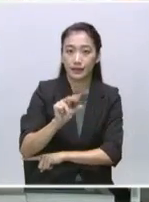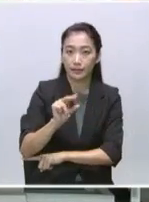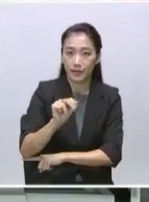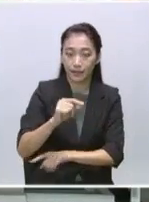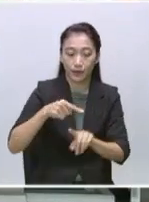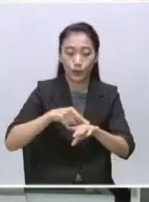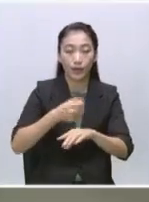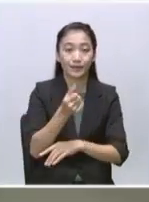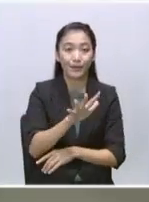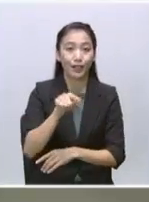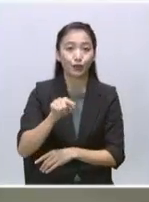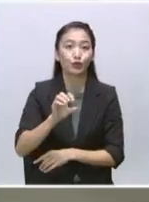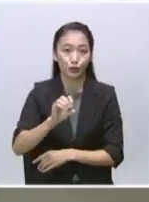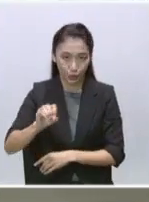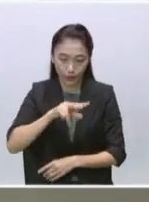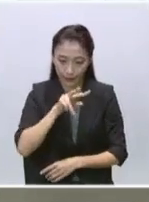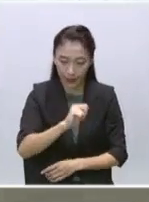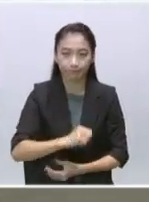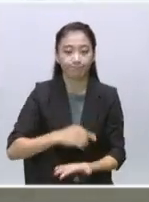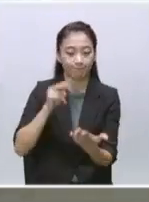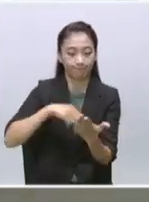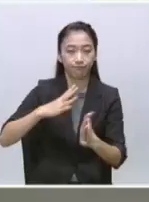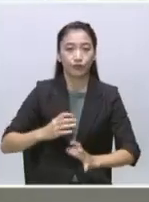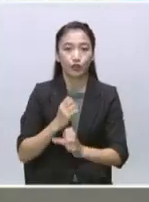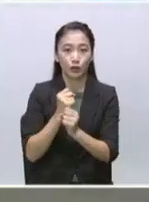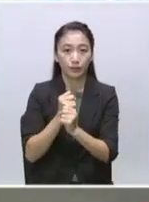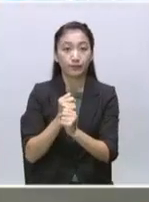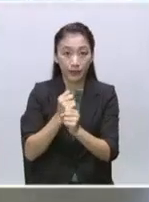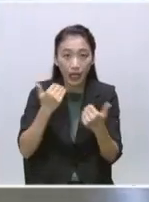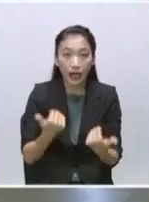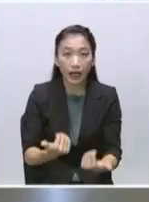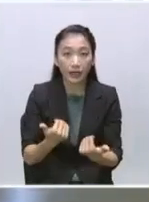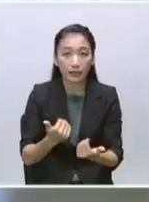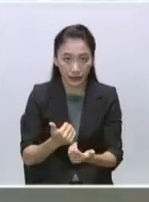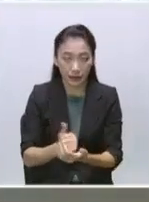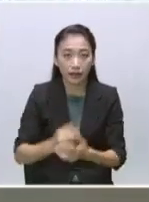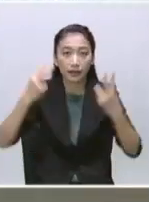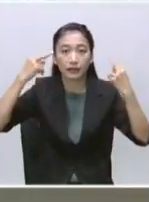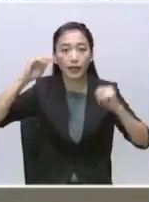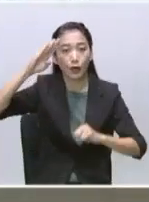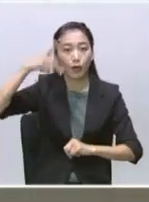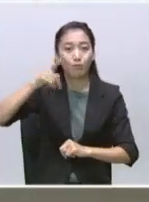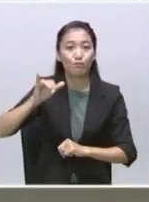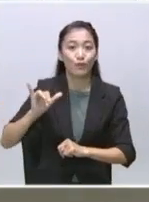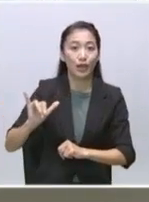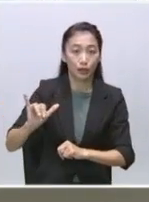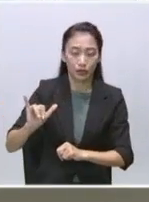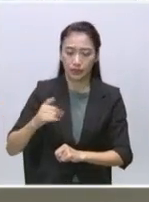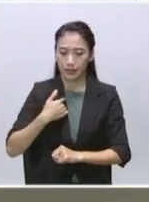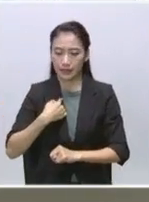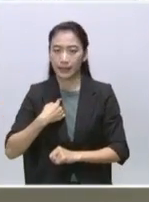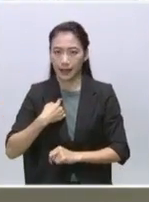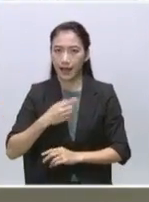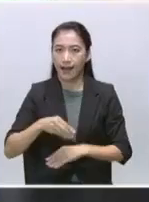าขณะเดียวกันครับก็มีรายงานนะครับว่าพลเอกประยุทธ์จันทร์โอชานายกรัฐมนตรีในฐานะผู้ถูกร้องได้มอบหมายให้พล